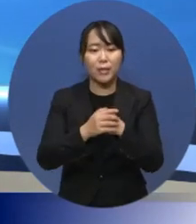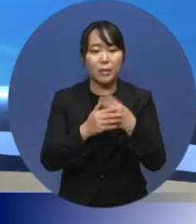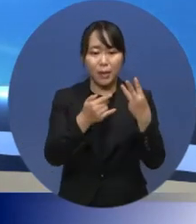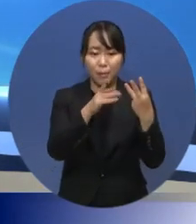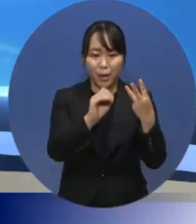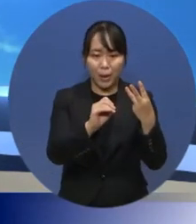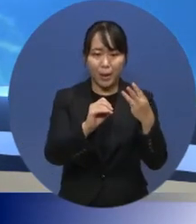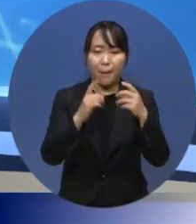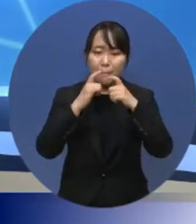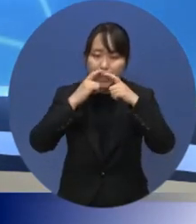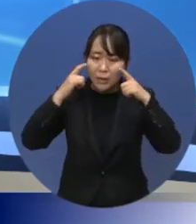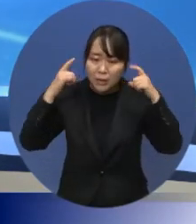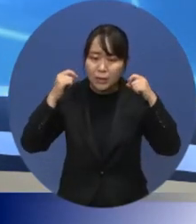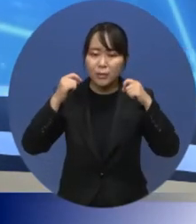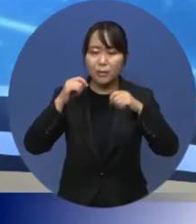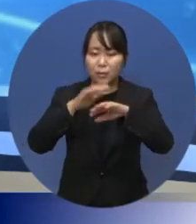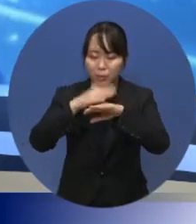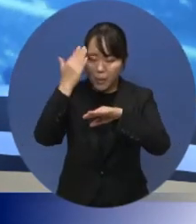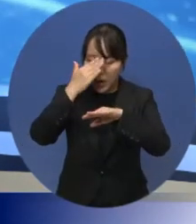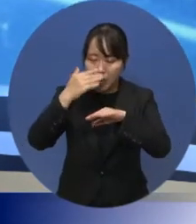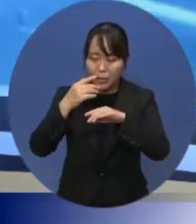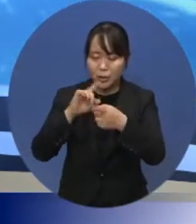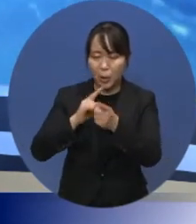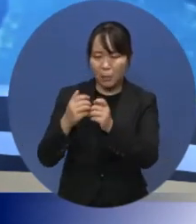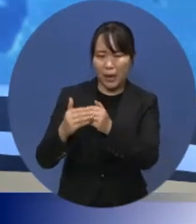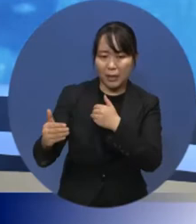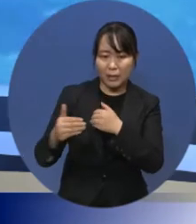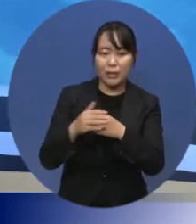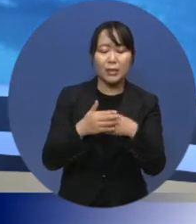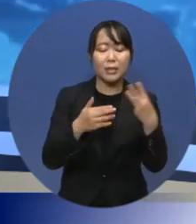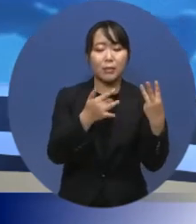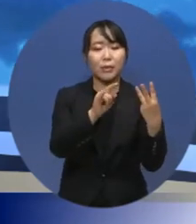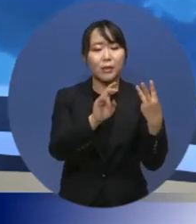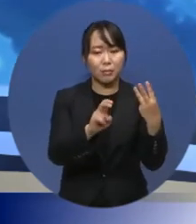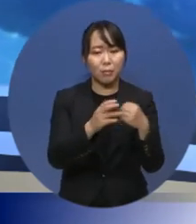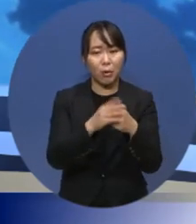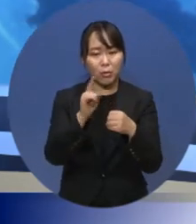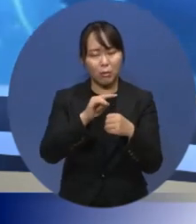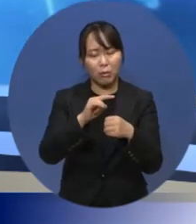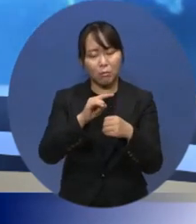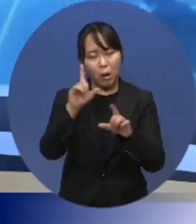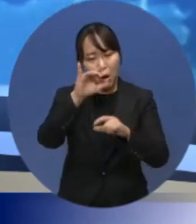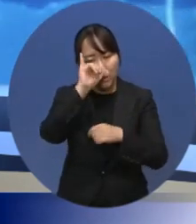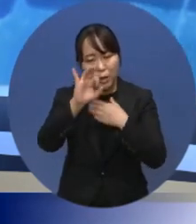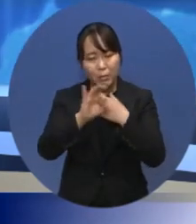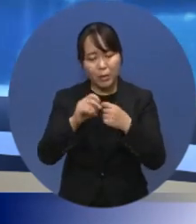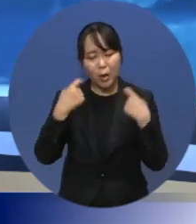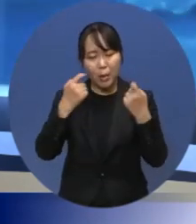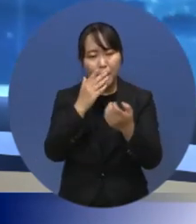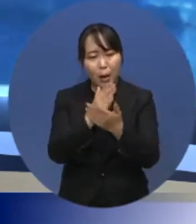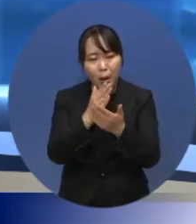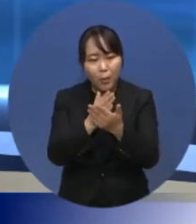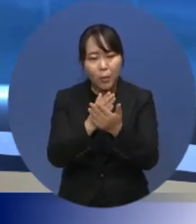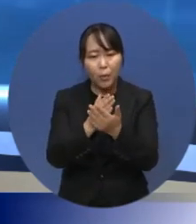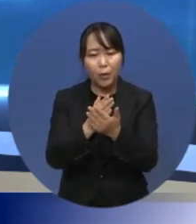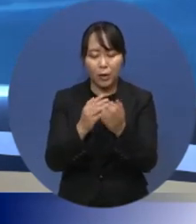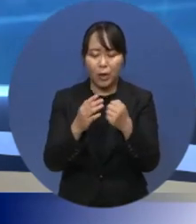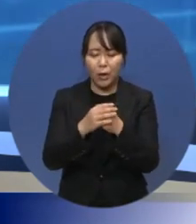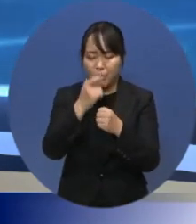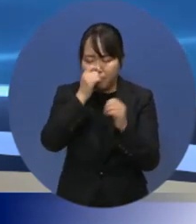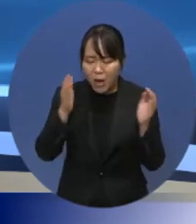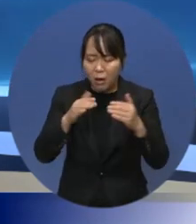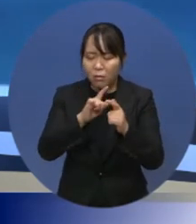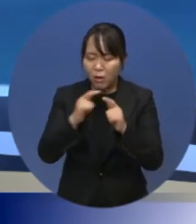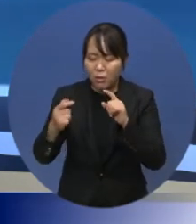마스크 착용이나 손 씻기, 거리 두기와 3금, 증상이 있으면 여행하지 말 것과 3밀 시설을 방문하지